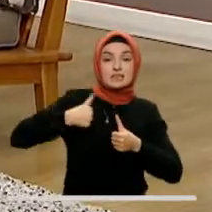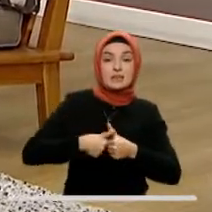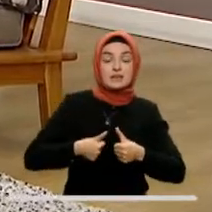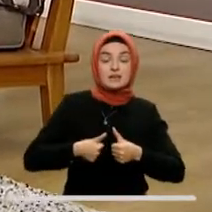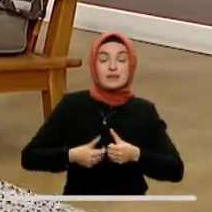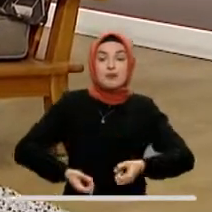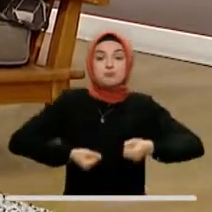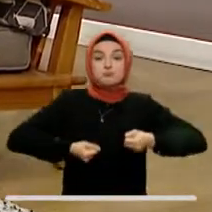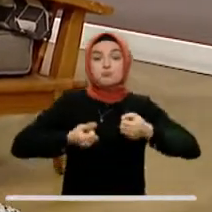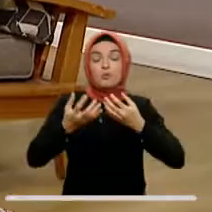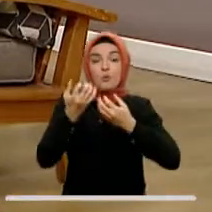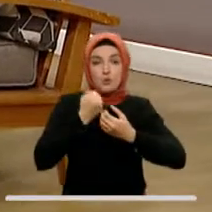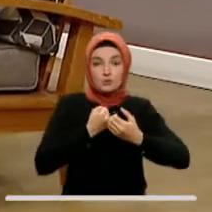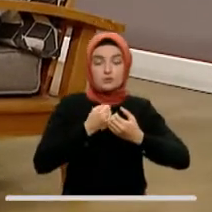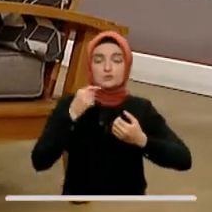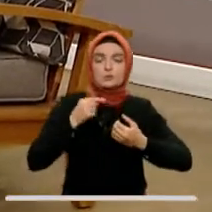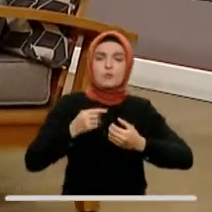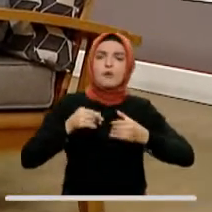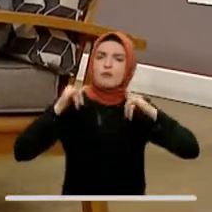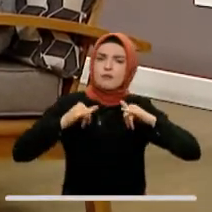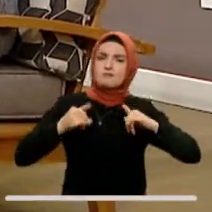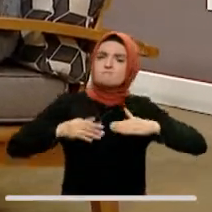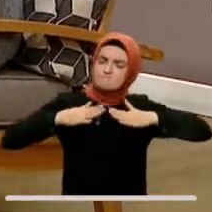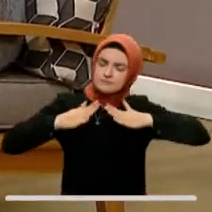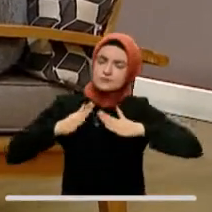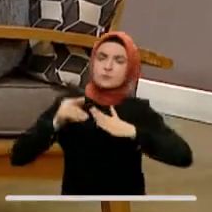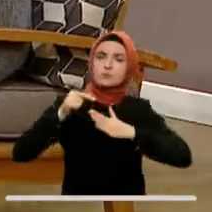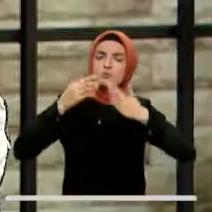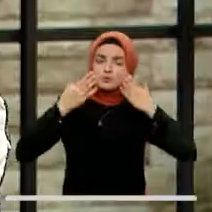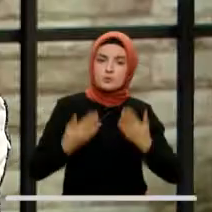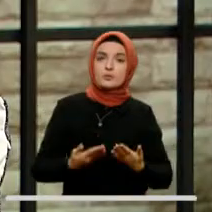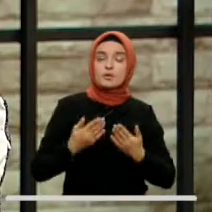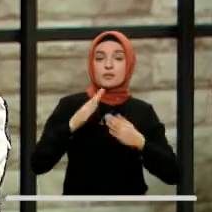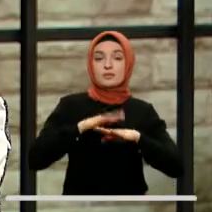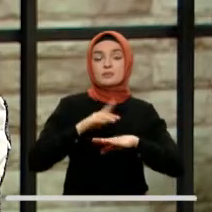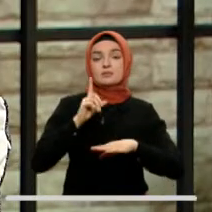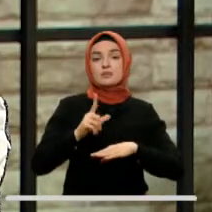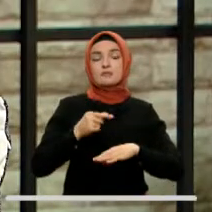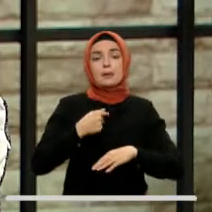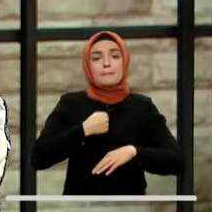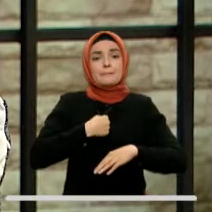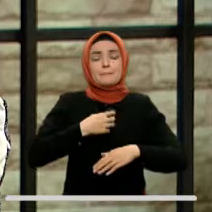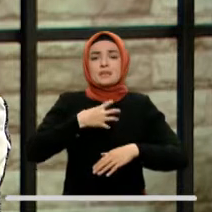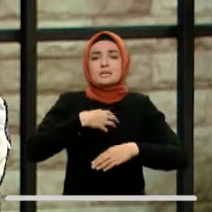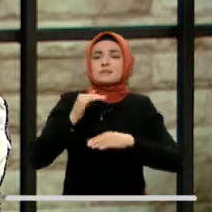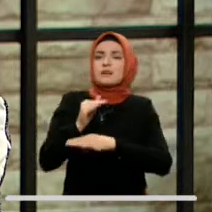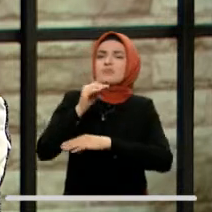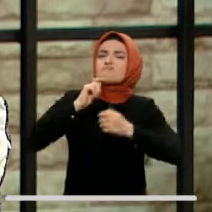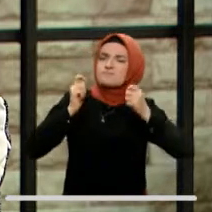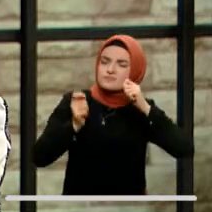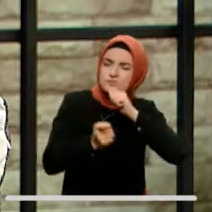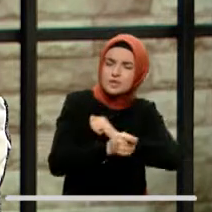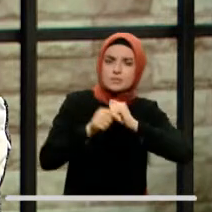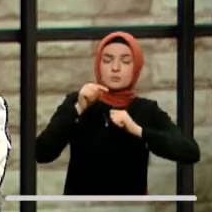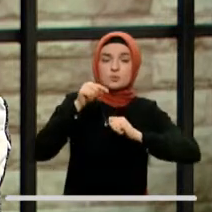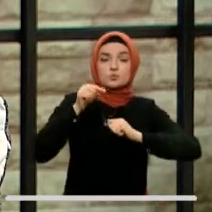etmiyor. Sonra o hep aynı döngüde gidiyoruz. Bir kere orada şunu kabul etmek lazım. Ya ben kendi hayatımı biraz değiştireyim.